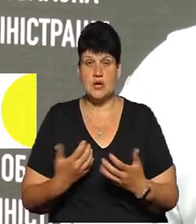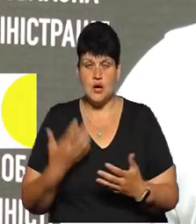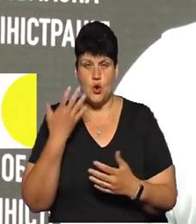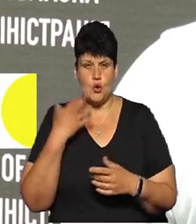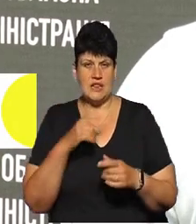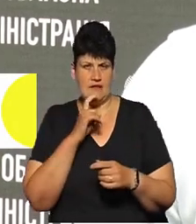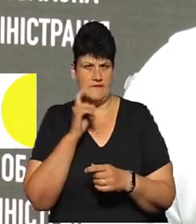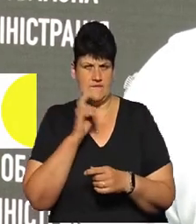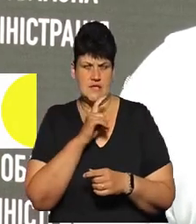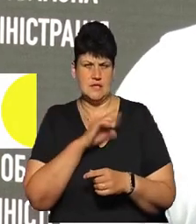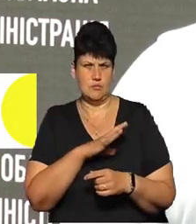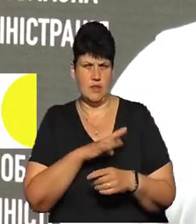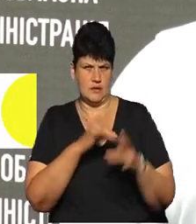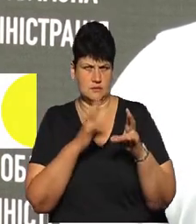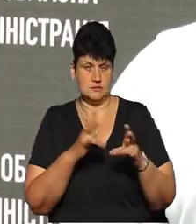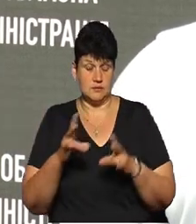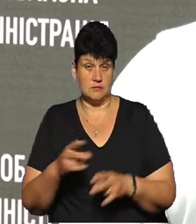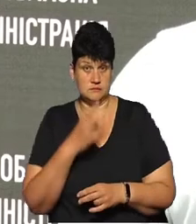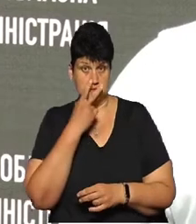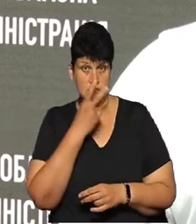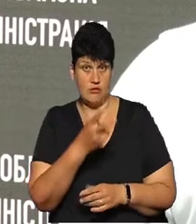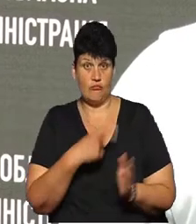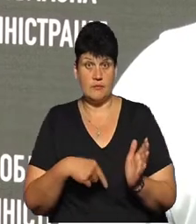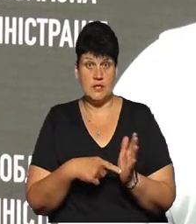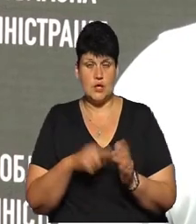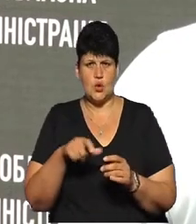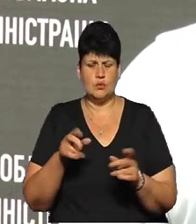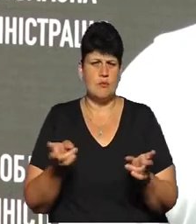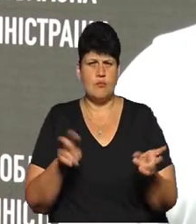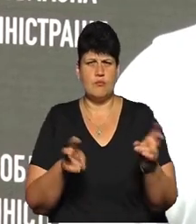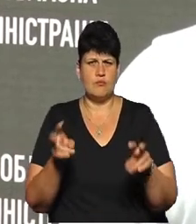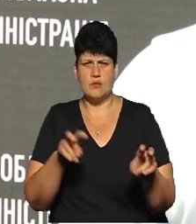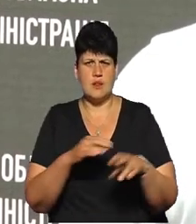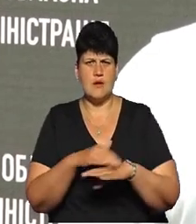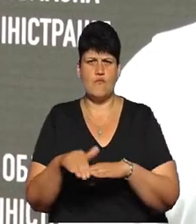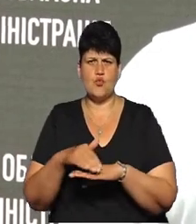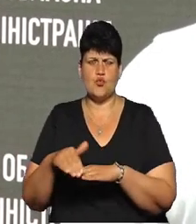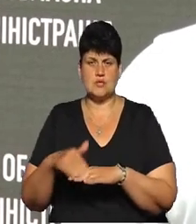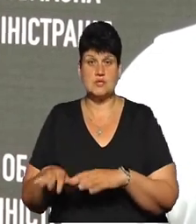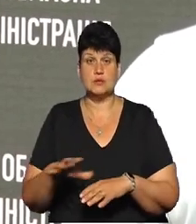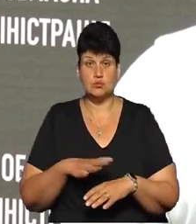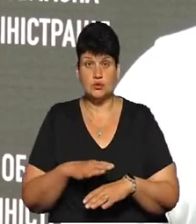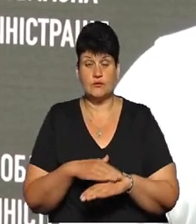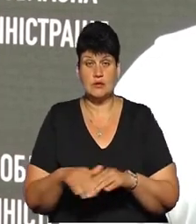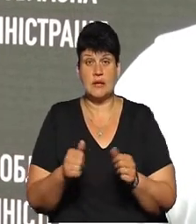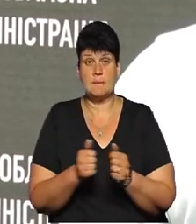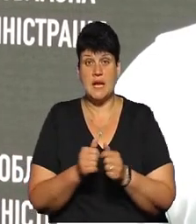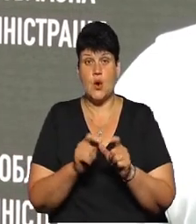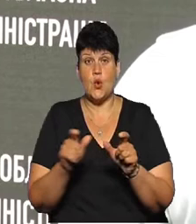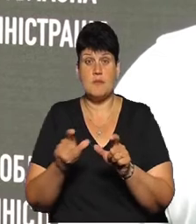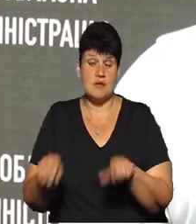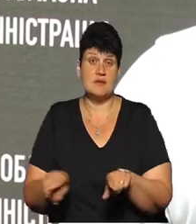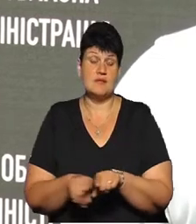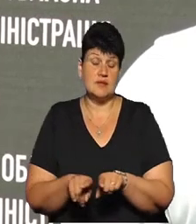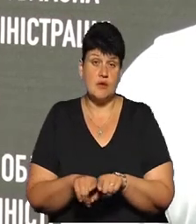ми спостерігали в місті, люди повиходили на вулицю і знаходилися на вулиці біля об'єктів. Так, як і біля